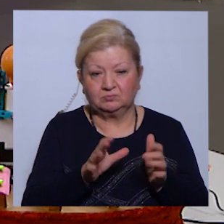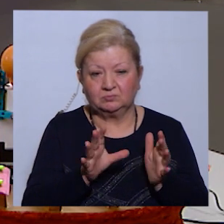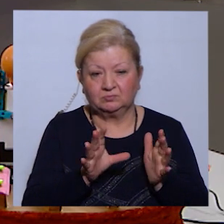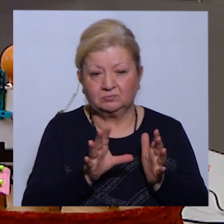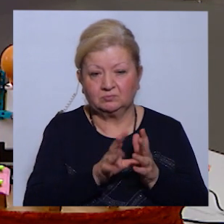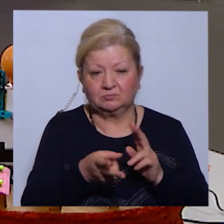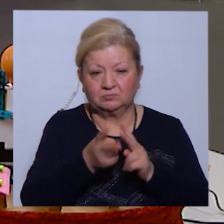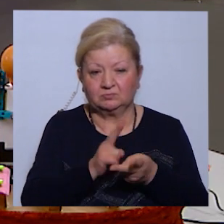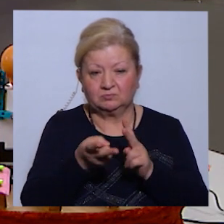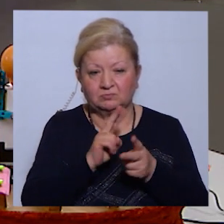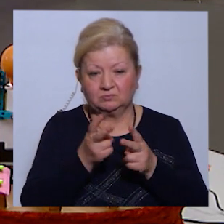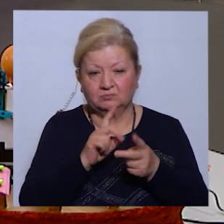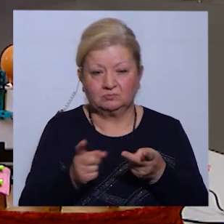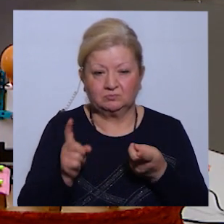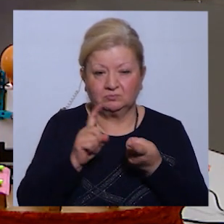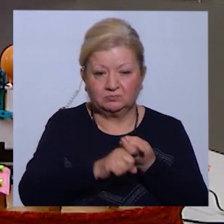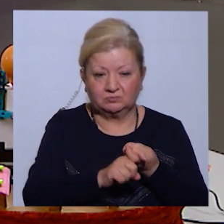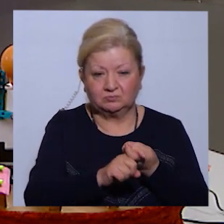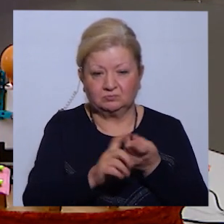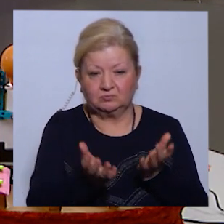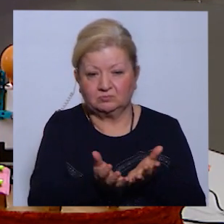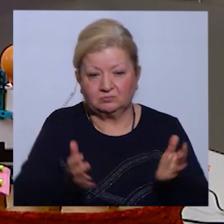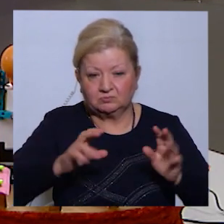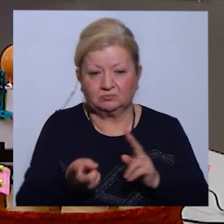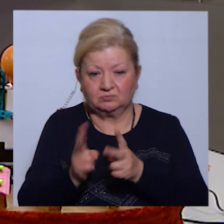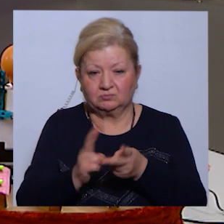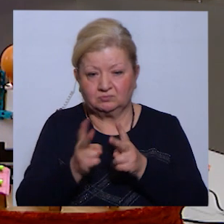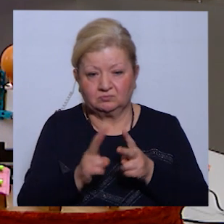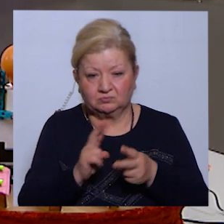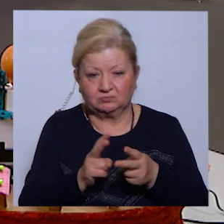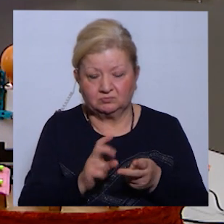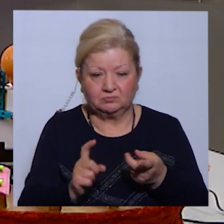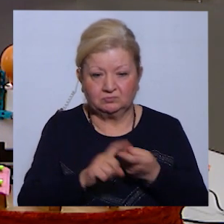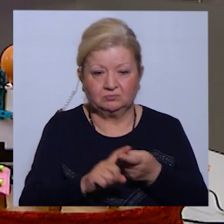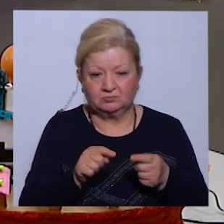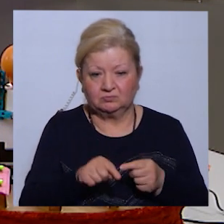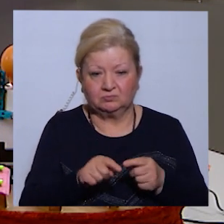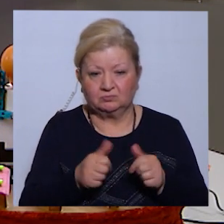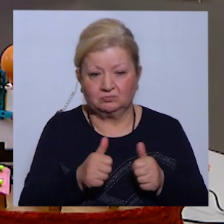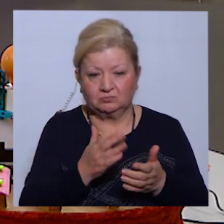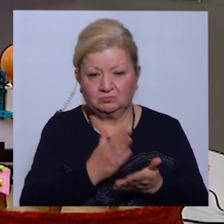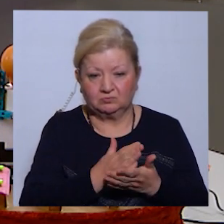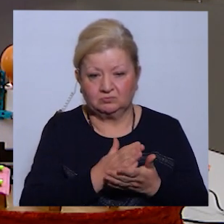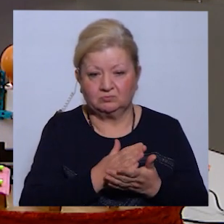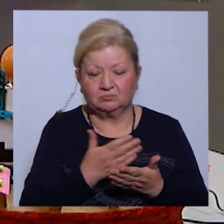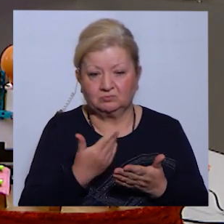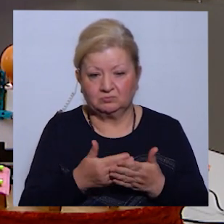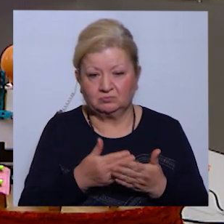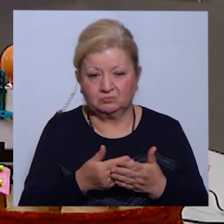ძაბის ცვლილება დაკავშირებული ტევადობის ცვლილებასთან. ამისათვის ასეთი ანალოგია